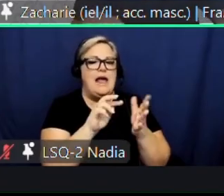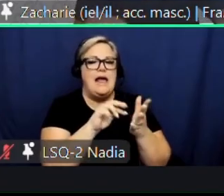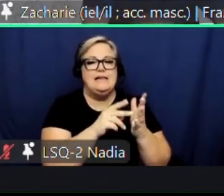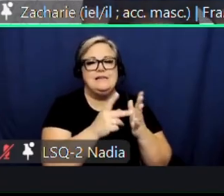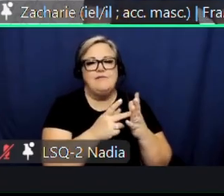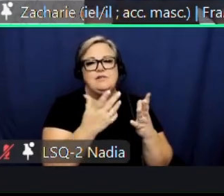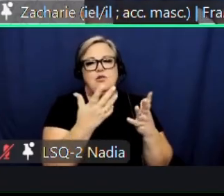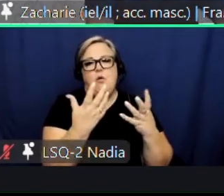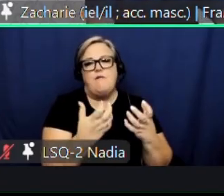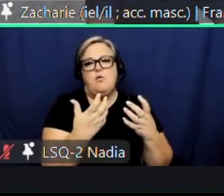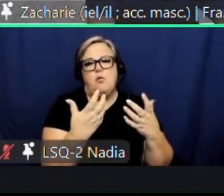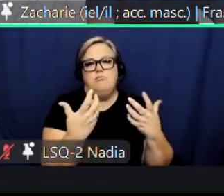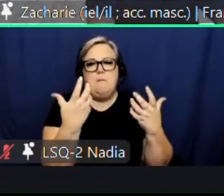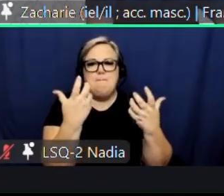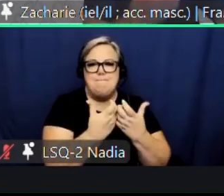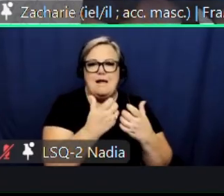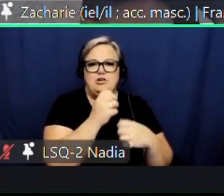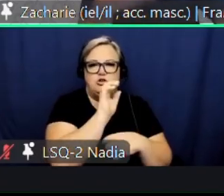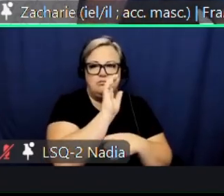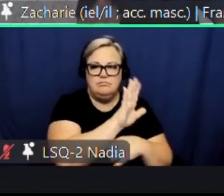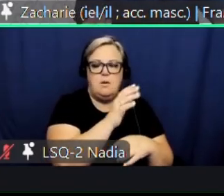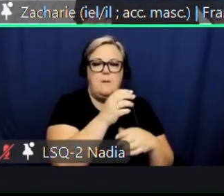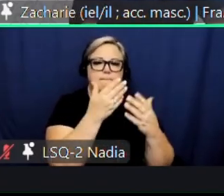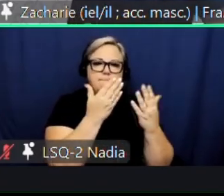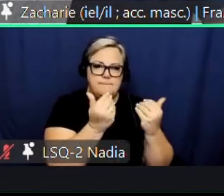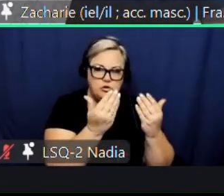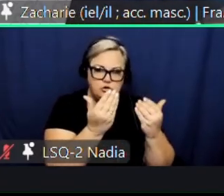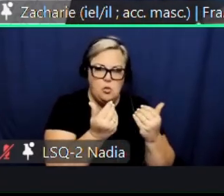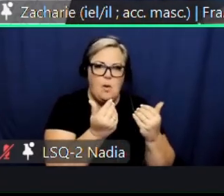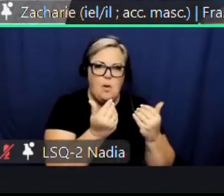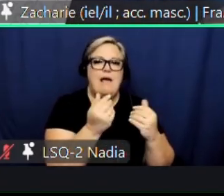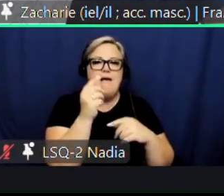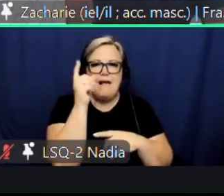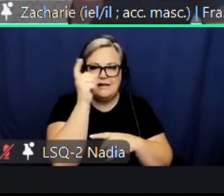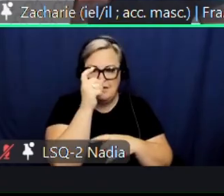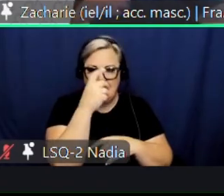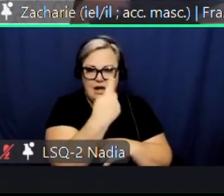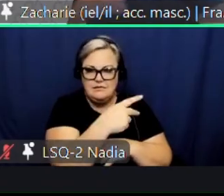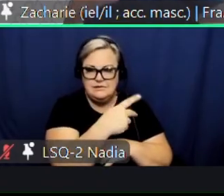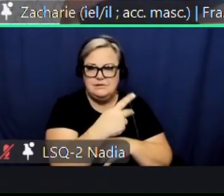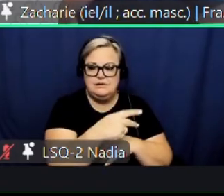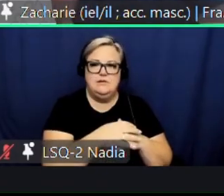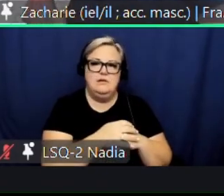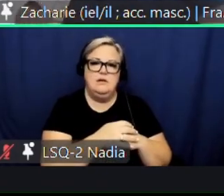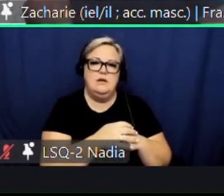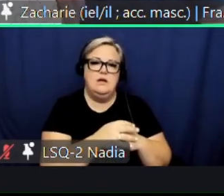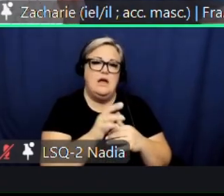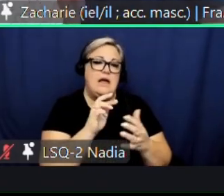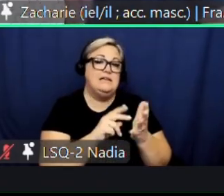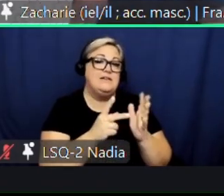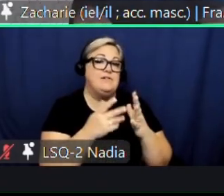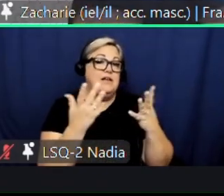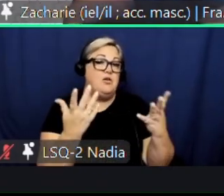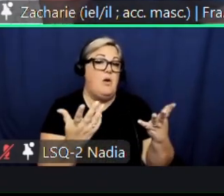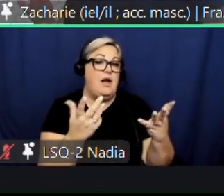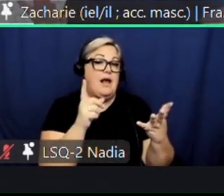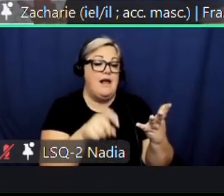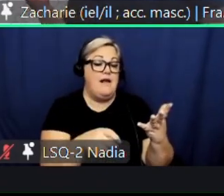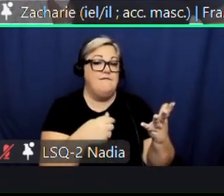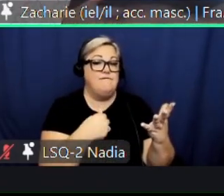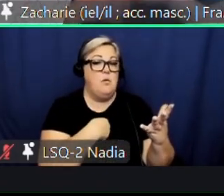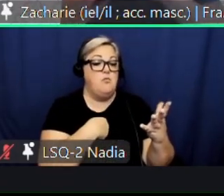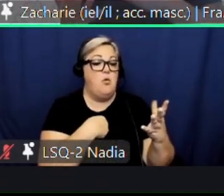à personnaliser les soins en fonction des besoins et des expériences de la personne. Ceci peut vouloir dire adopter son